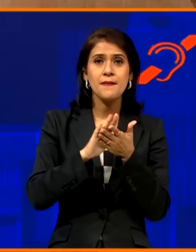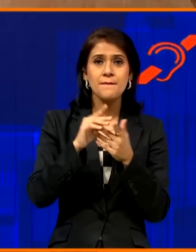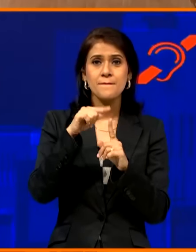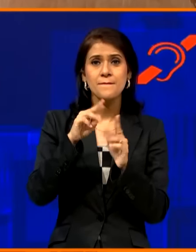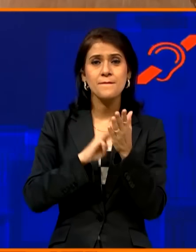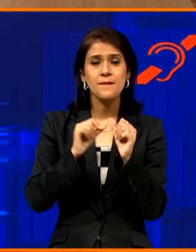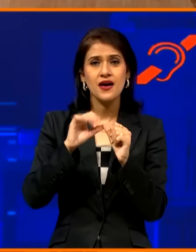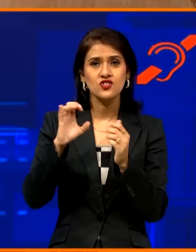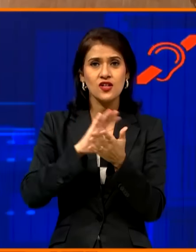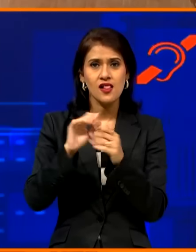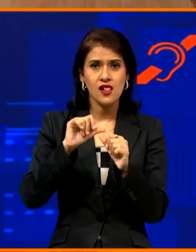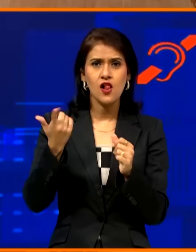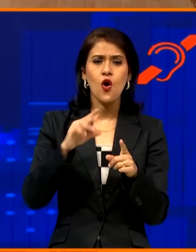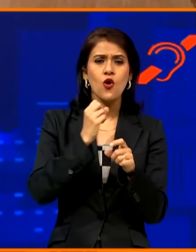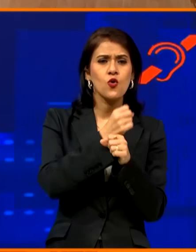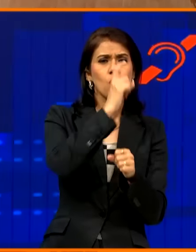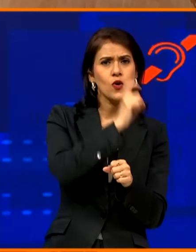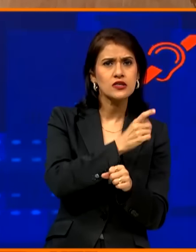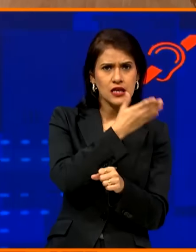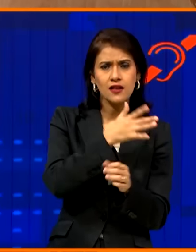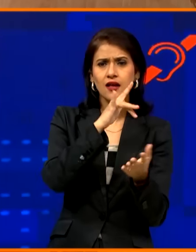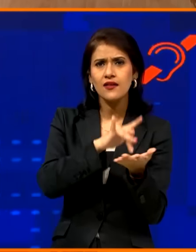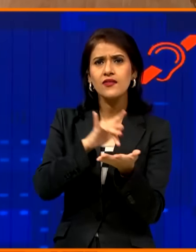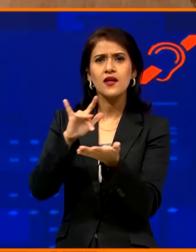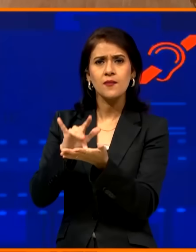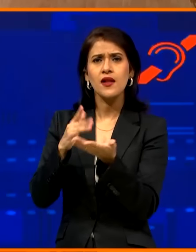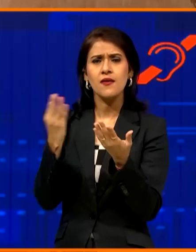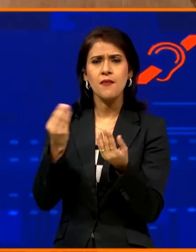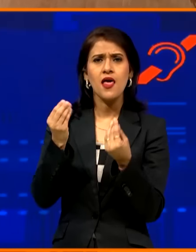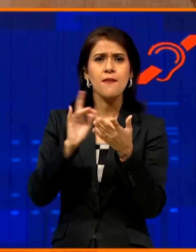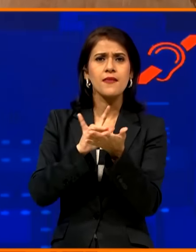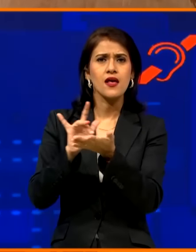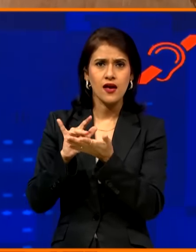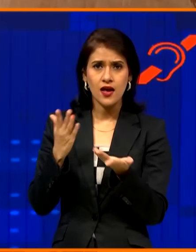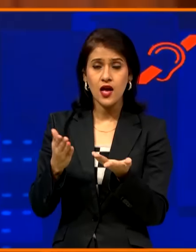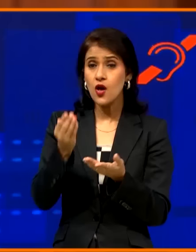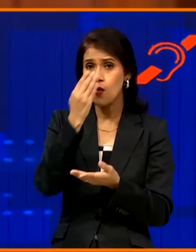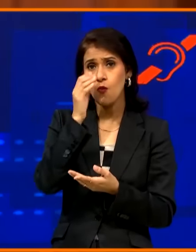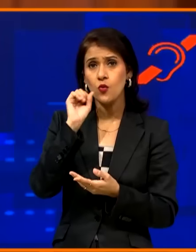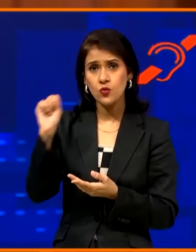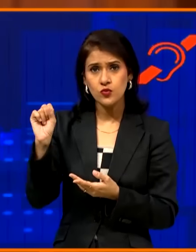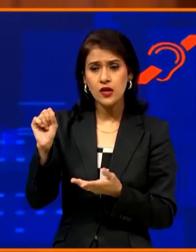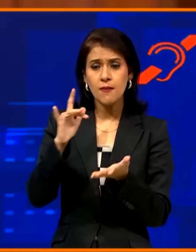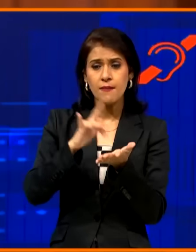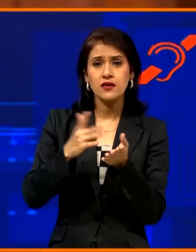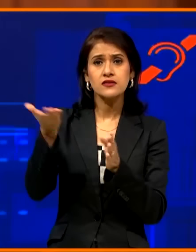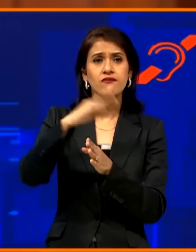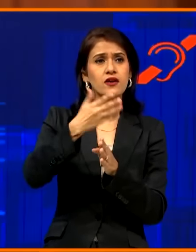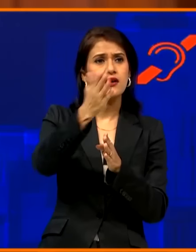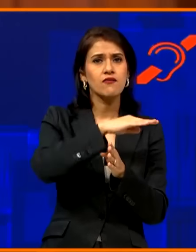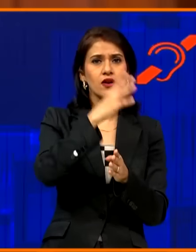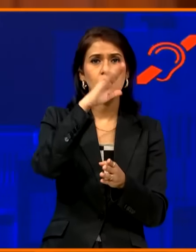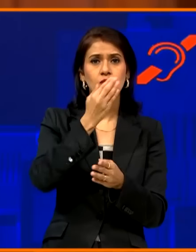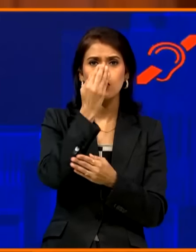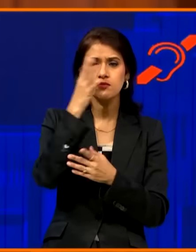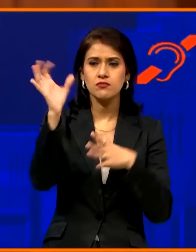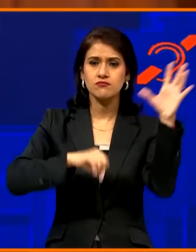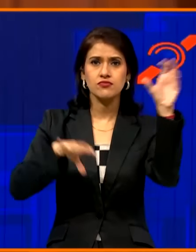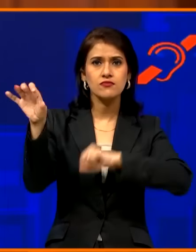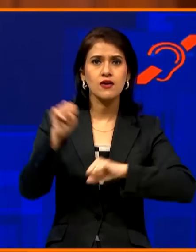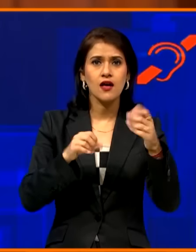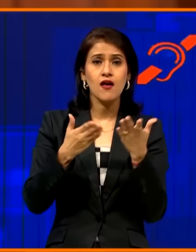गुजरात में कुछ ऐसी जगह है जिनके बारे में इंप्रेशन यह है कि यहां पर मुसलमानों को दूसरी जगहों से लाकर बसाया जा रहा है उनमें